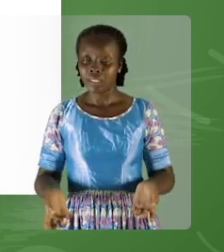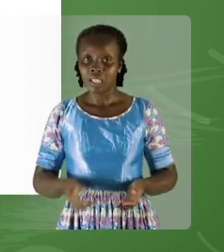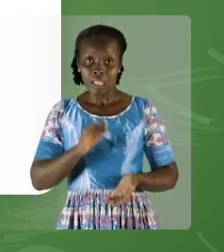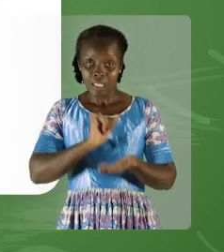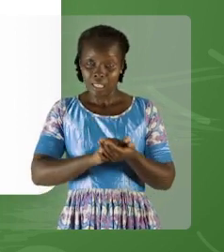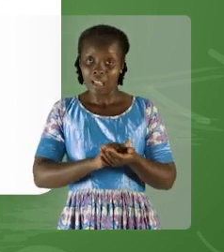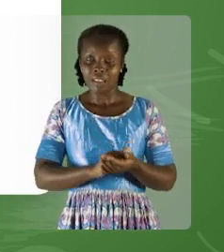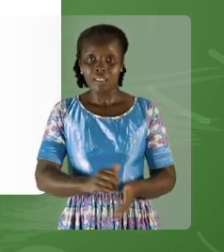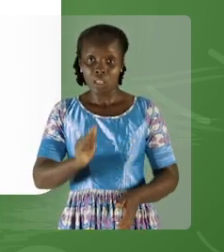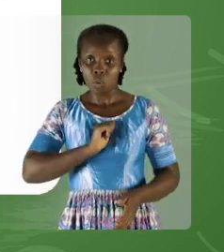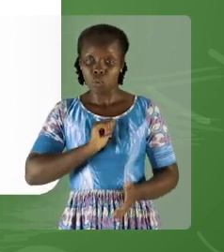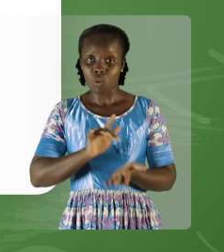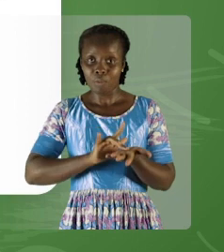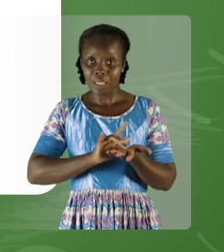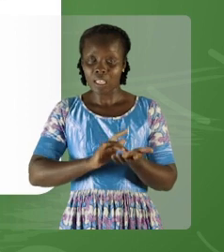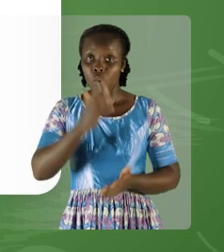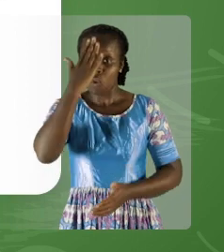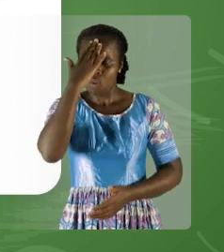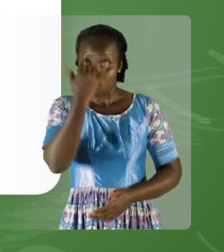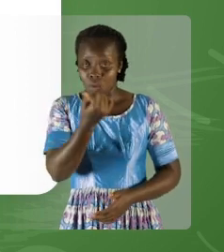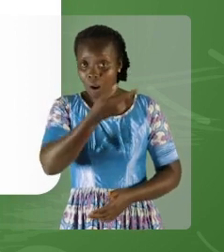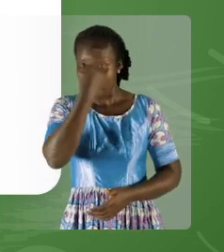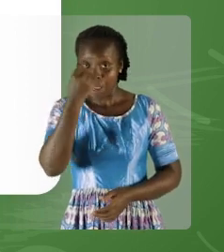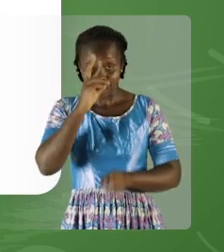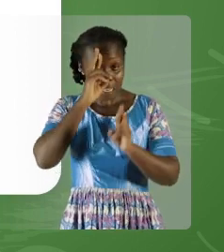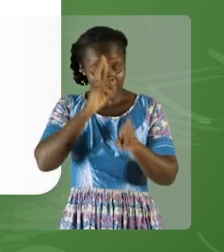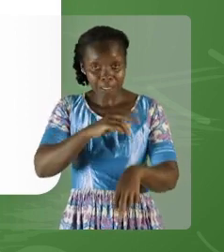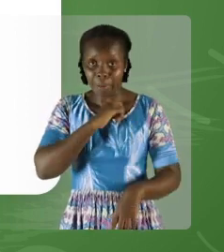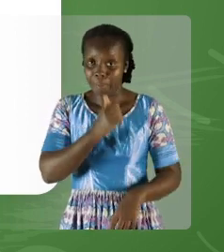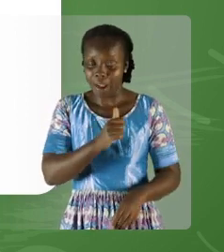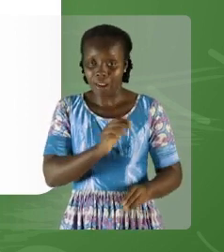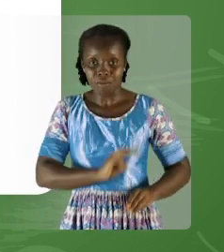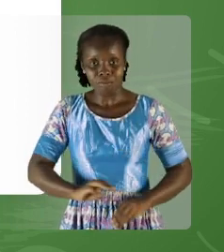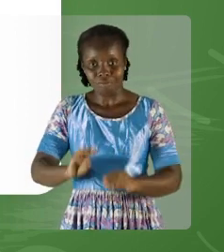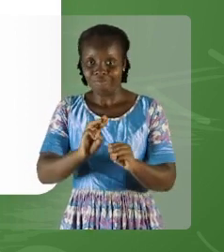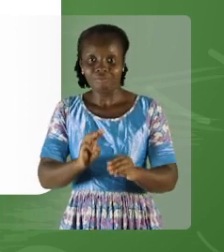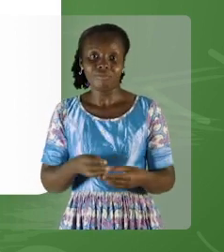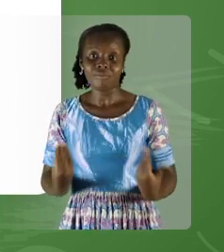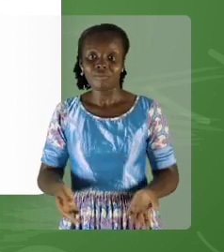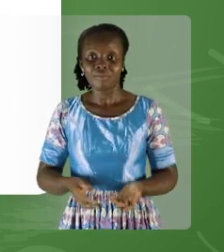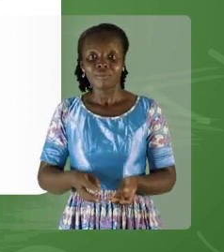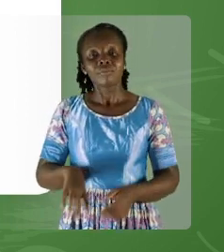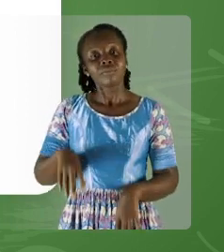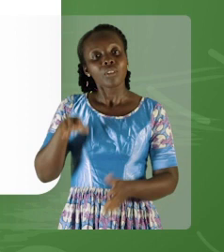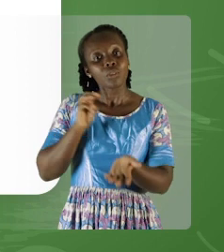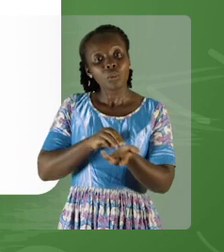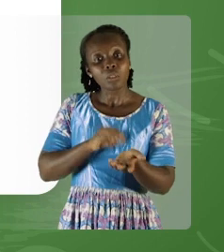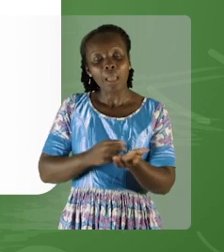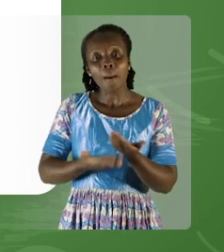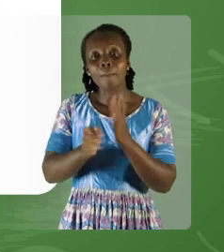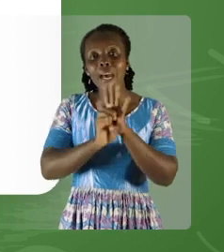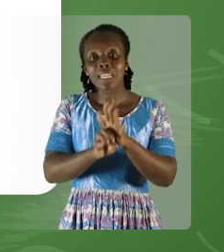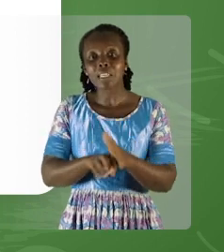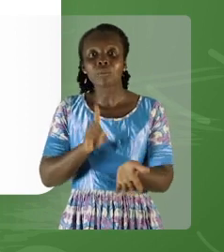C'est de l'automédication parce que on ne respecte pas la posologie du médecin. Le médecin demande de